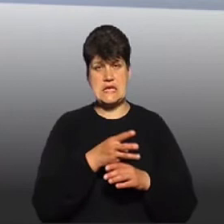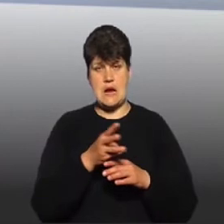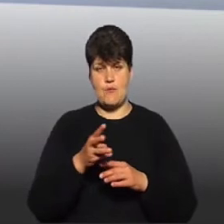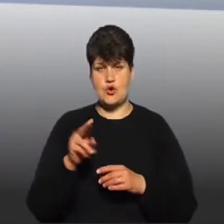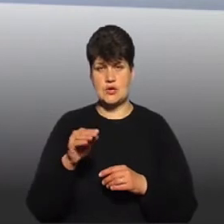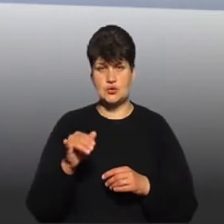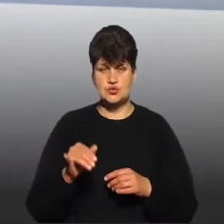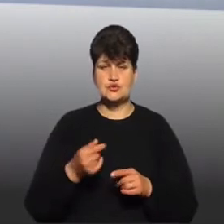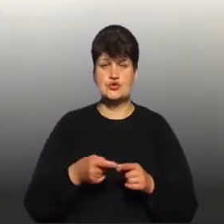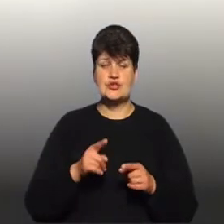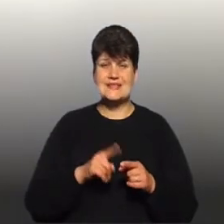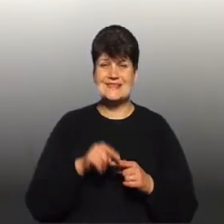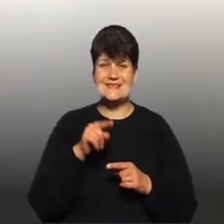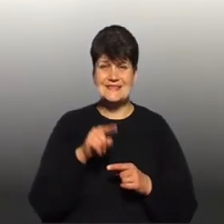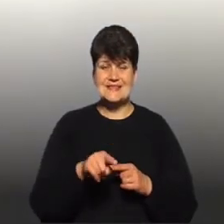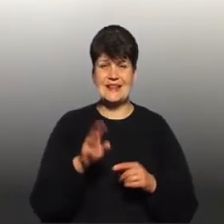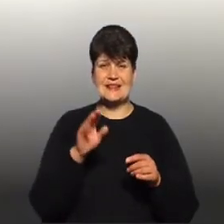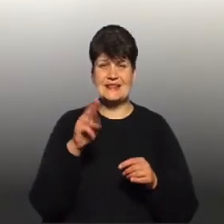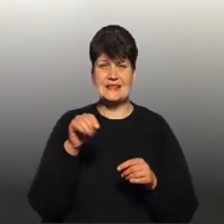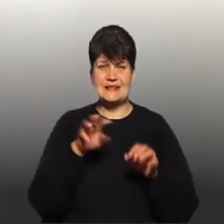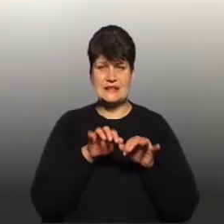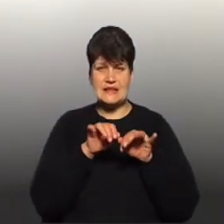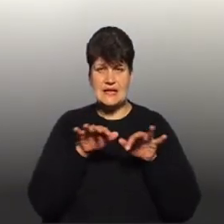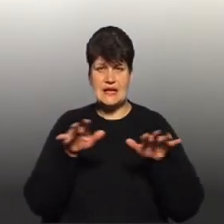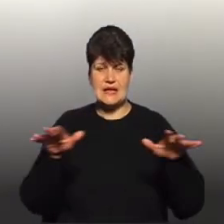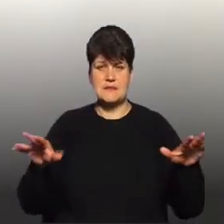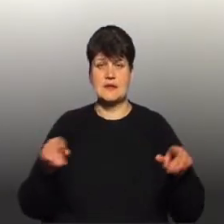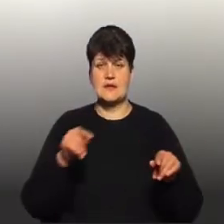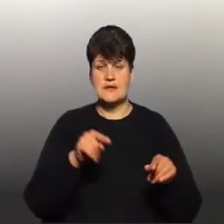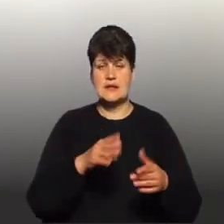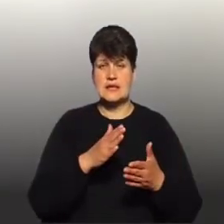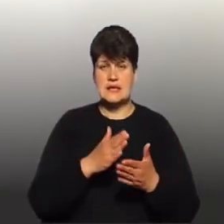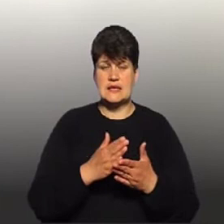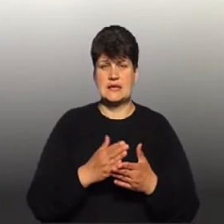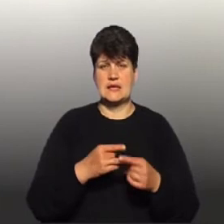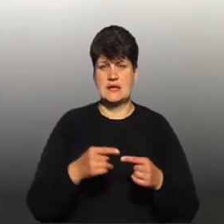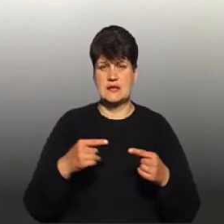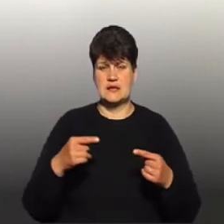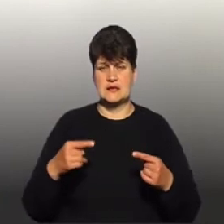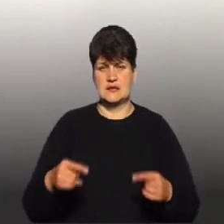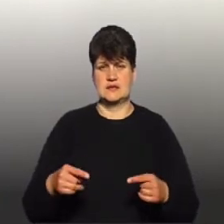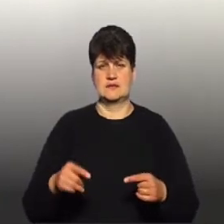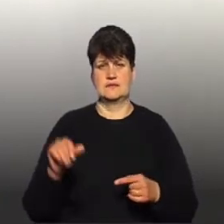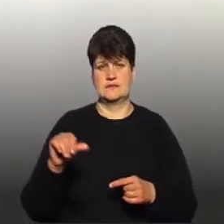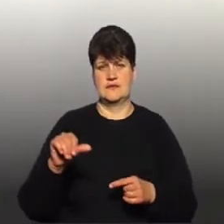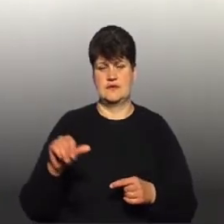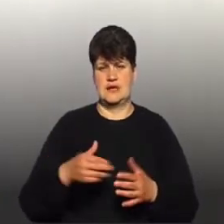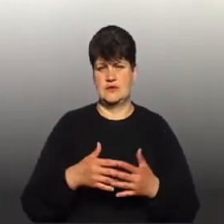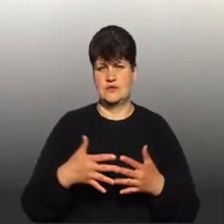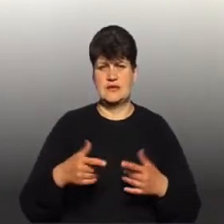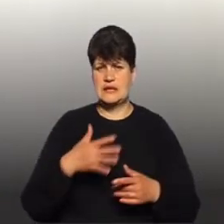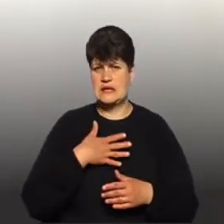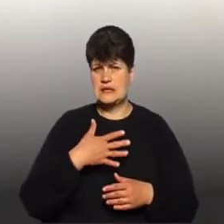таки задимленість така. І такий дим містить дуже багато токсичних канцерогенних речовин, що людина не може дихати брудним